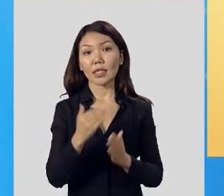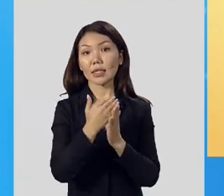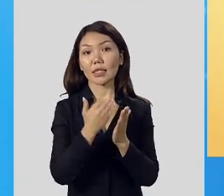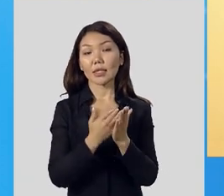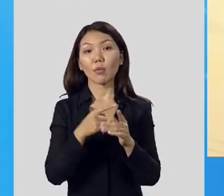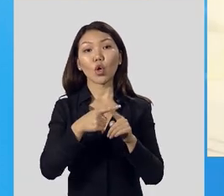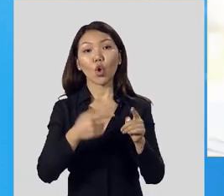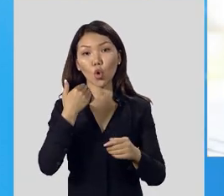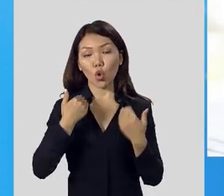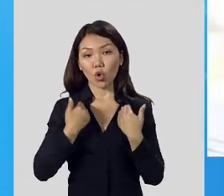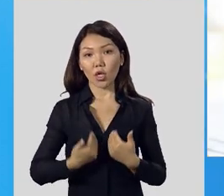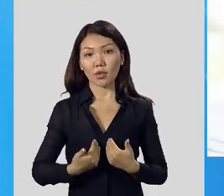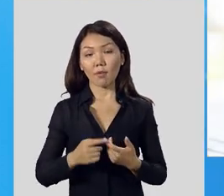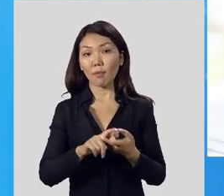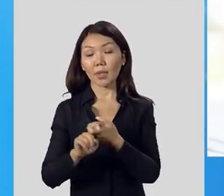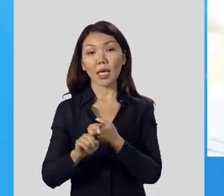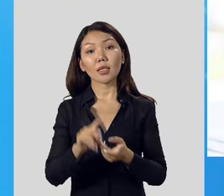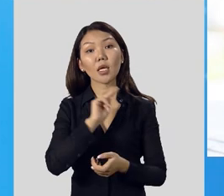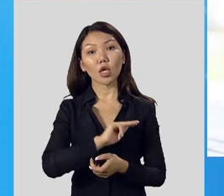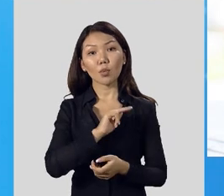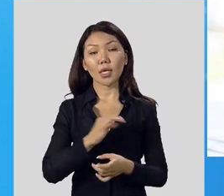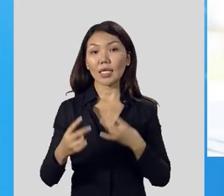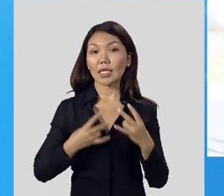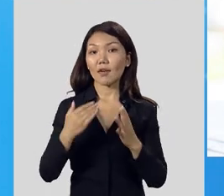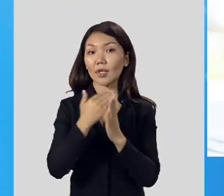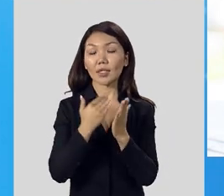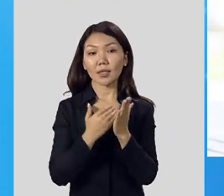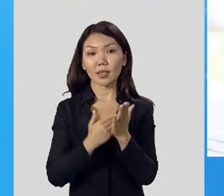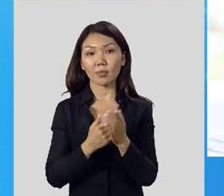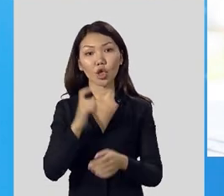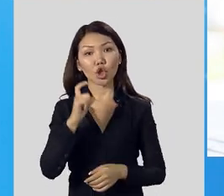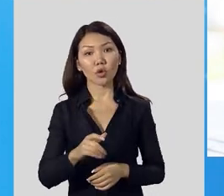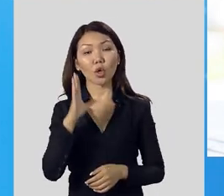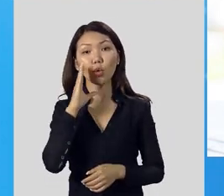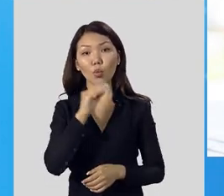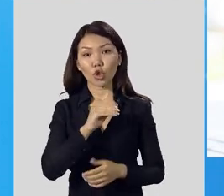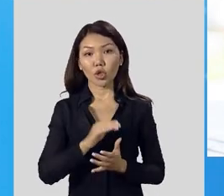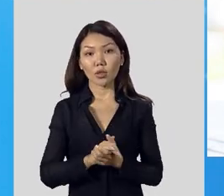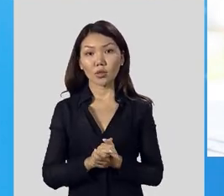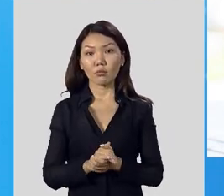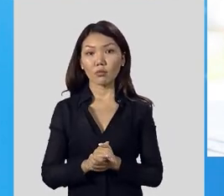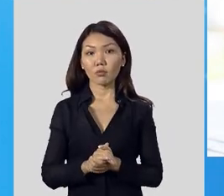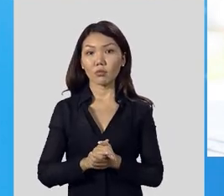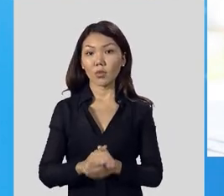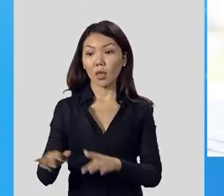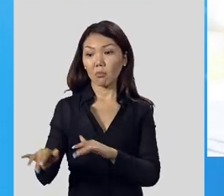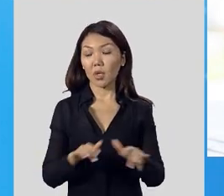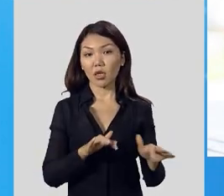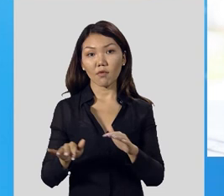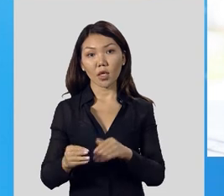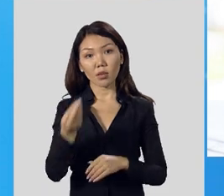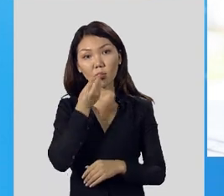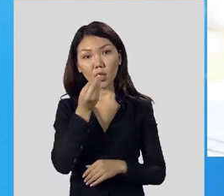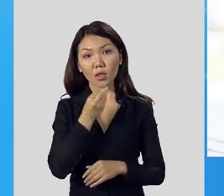органов. Благодаря работе нервной системы человек может передвигаться,